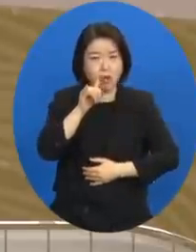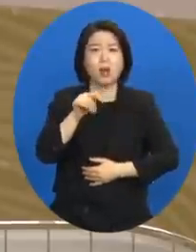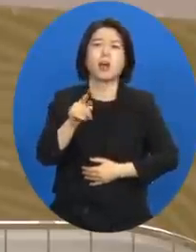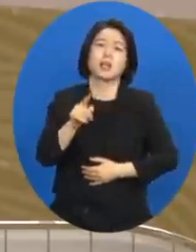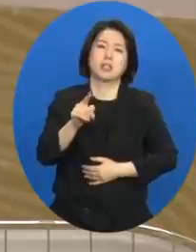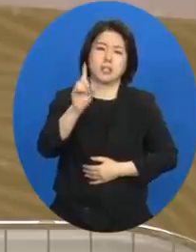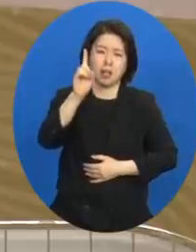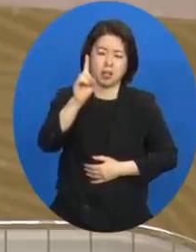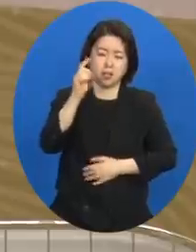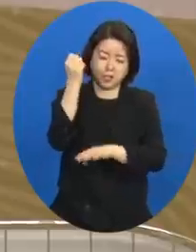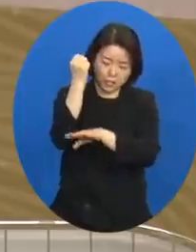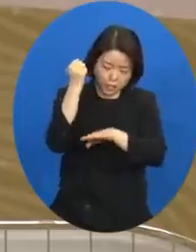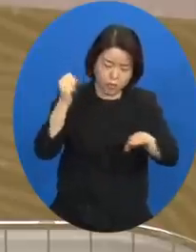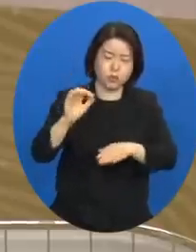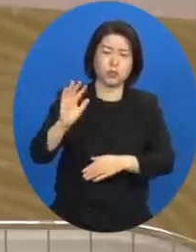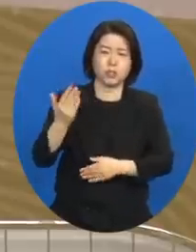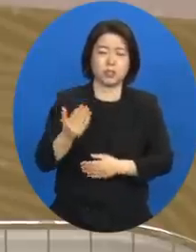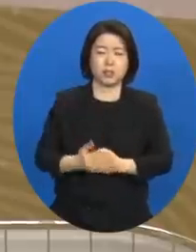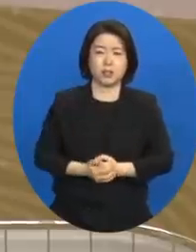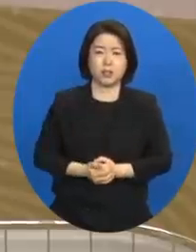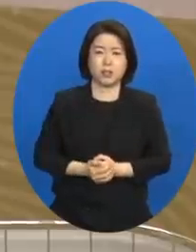그게 하나의 기준일 뿐이에요.